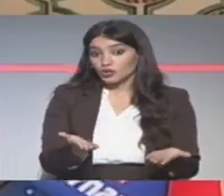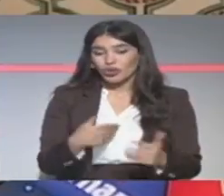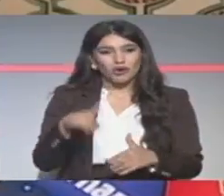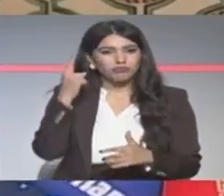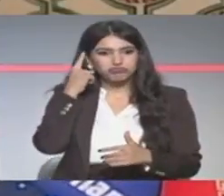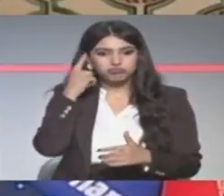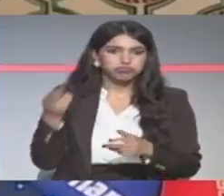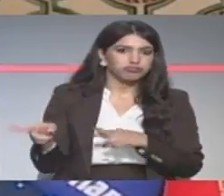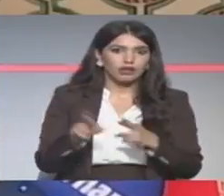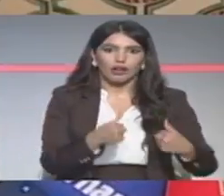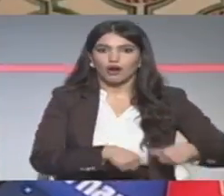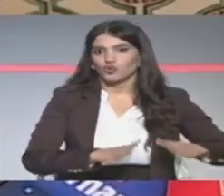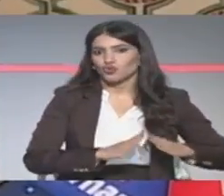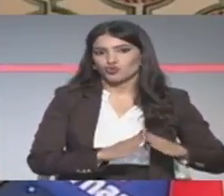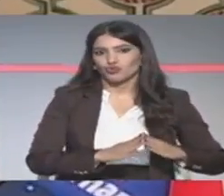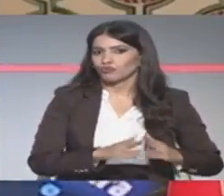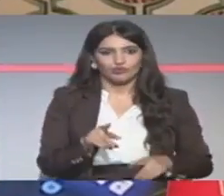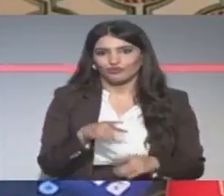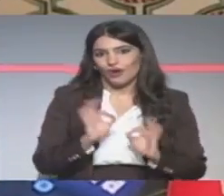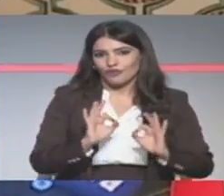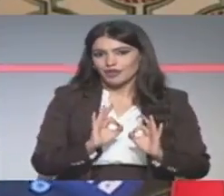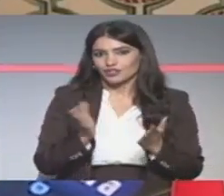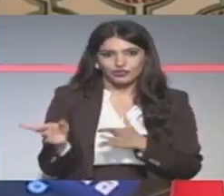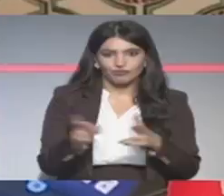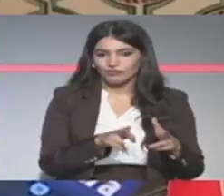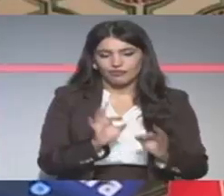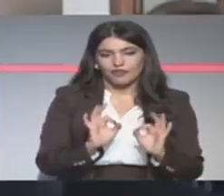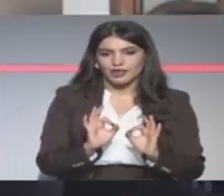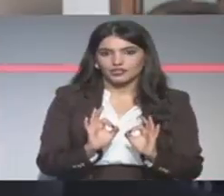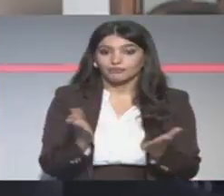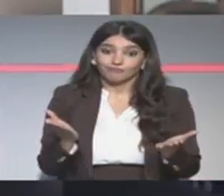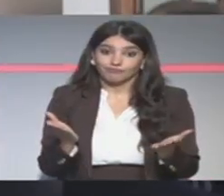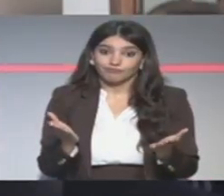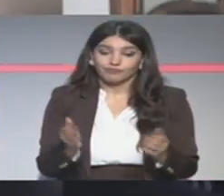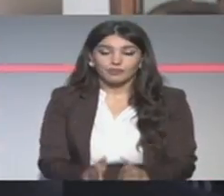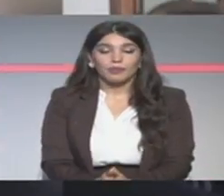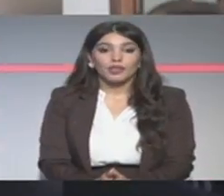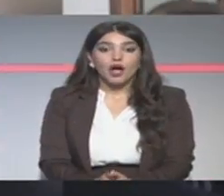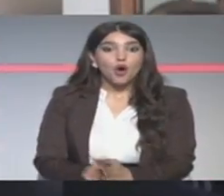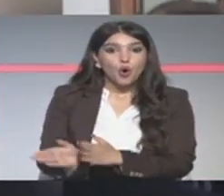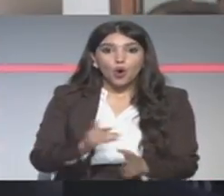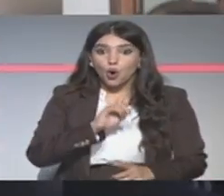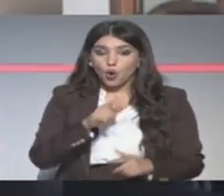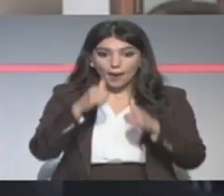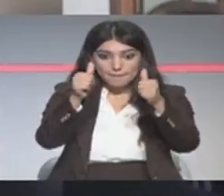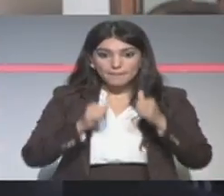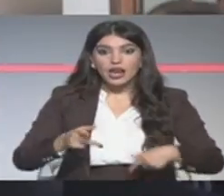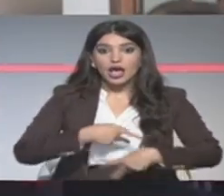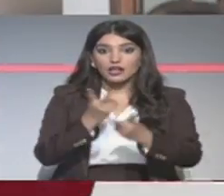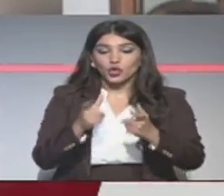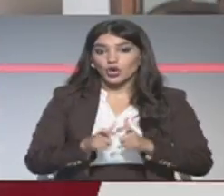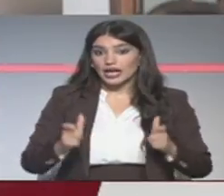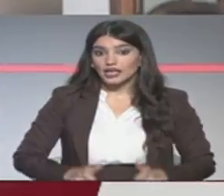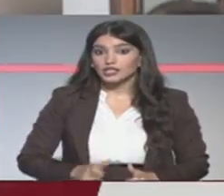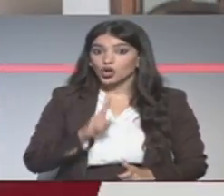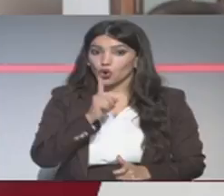عقلية حجر صحي باش نرجعوا لوضعية مارس. ووفق بلاغ لرئاسة الحكومة،